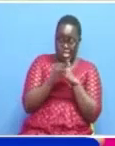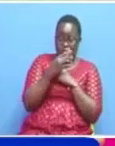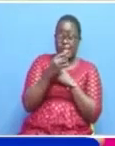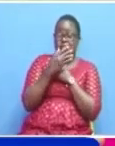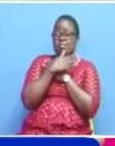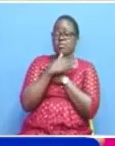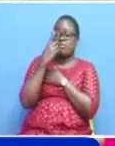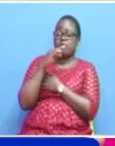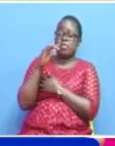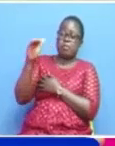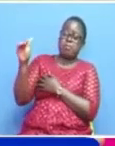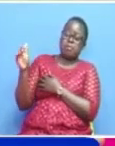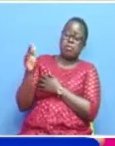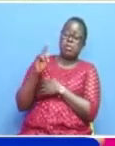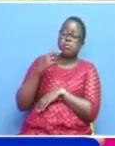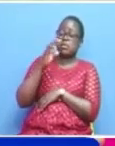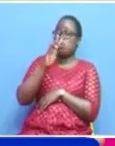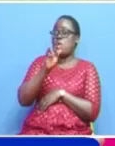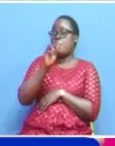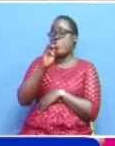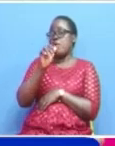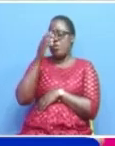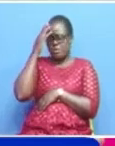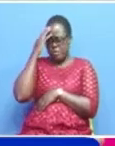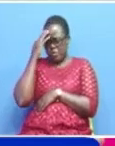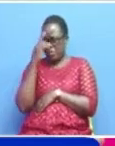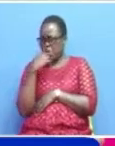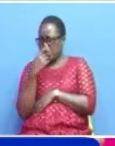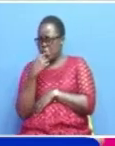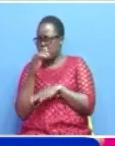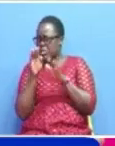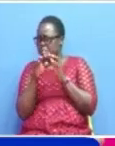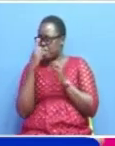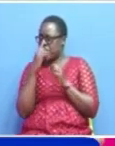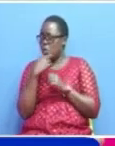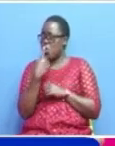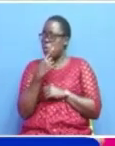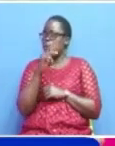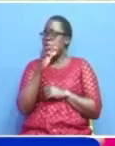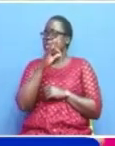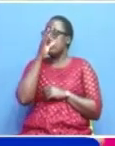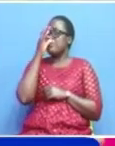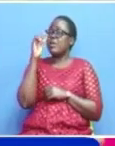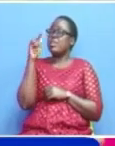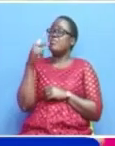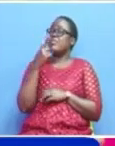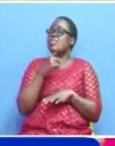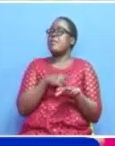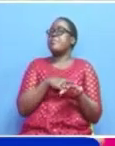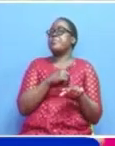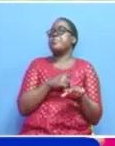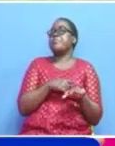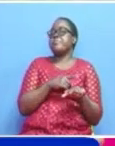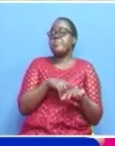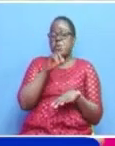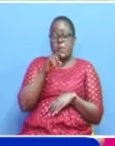mlima. Mkiona Wamalwa hapa, mnajua Wamalwa alikuwa naibu wa Kibaki muhula wa kwanza.